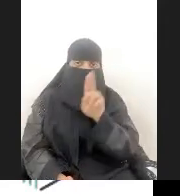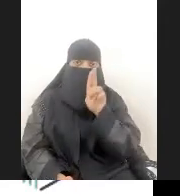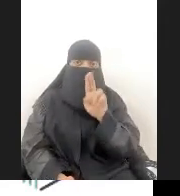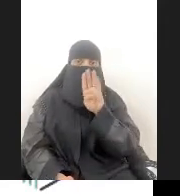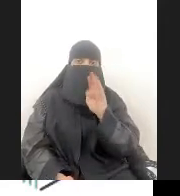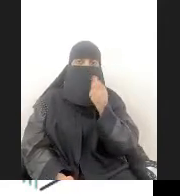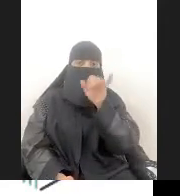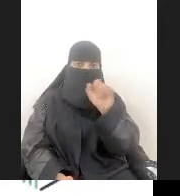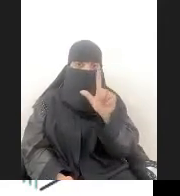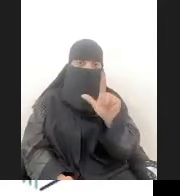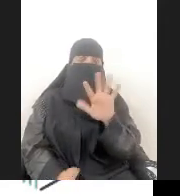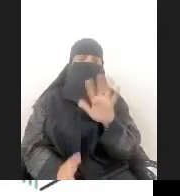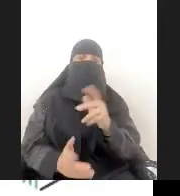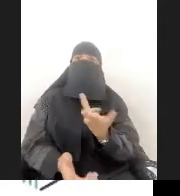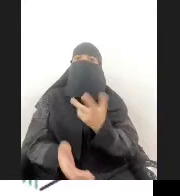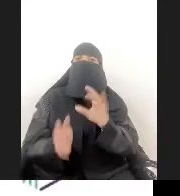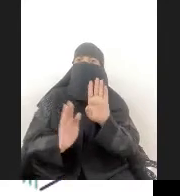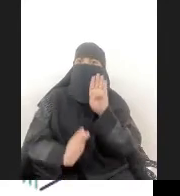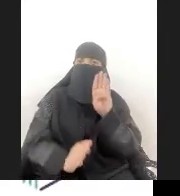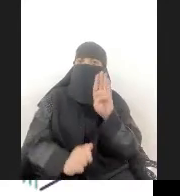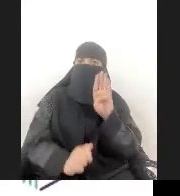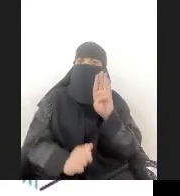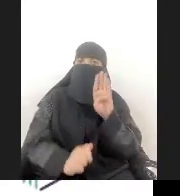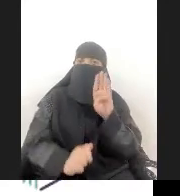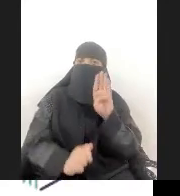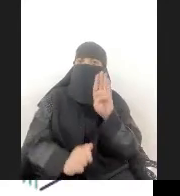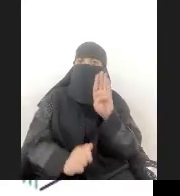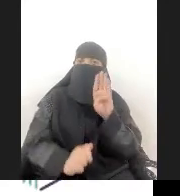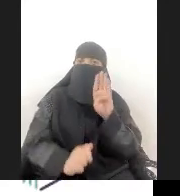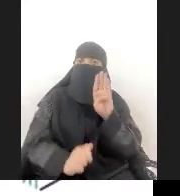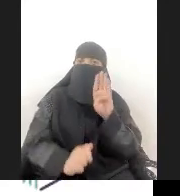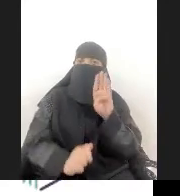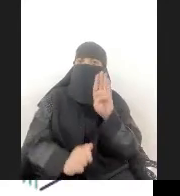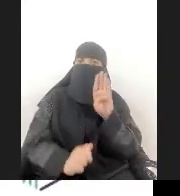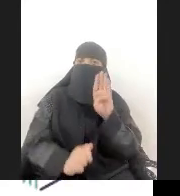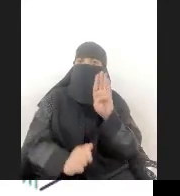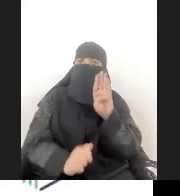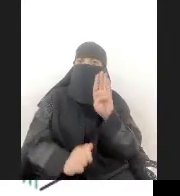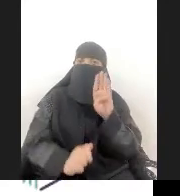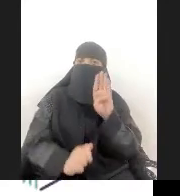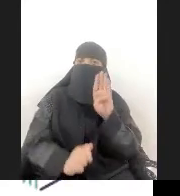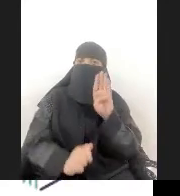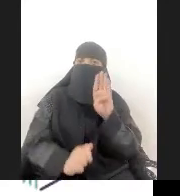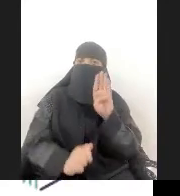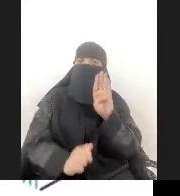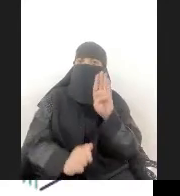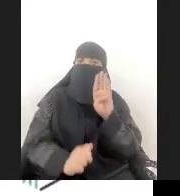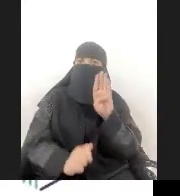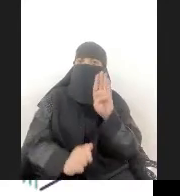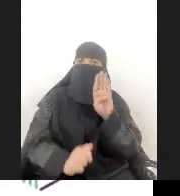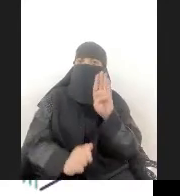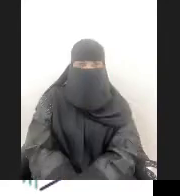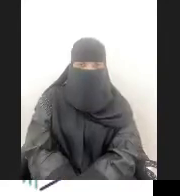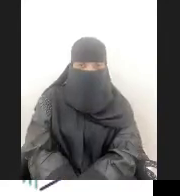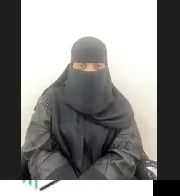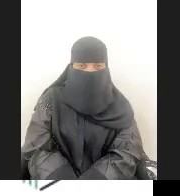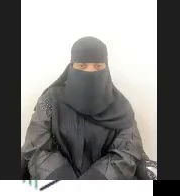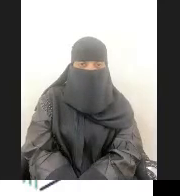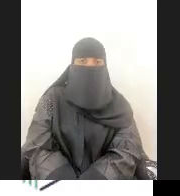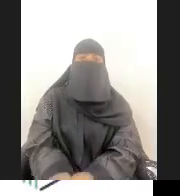على سبيل المثال، مقدمة عن المحتويات والأهداف. ربما أنا عندي لقاء يوم الأحد وعندي لقاء نفس المقرر يوم